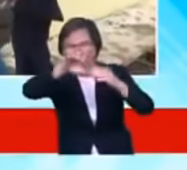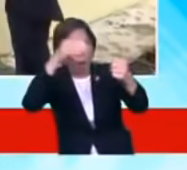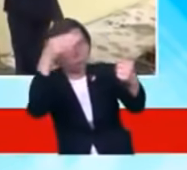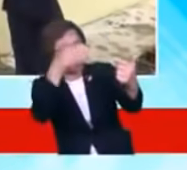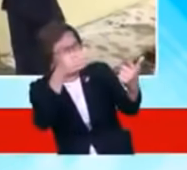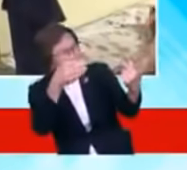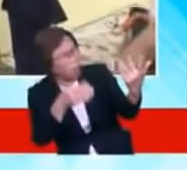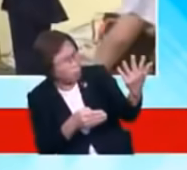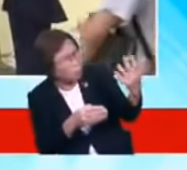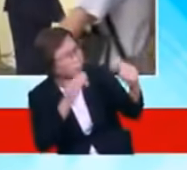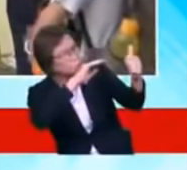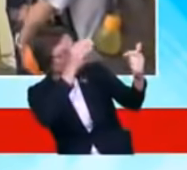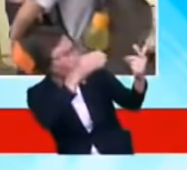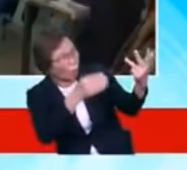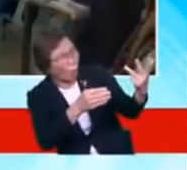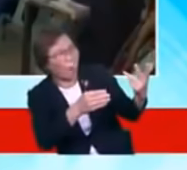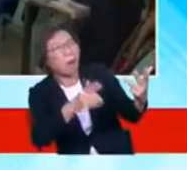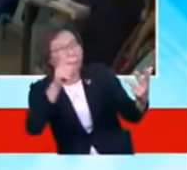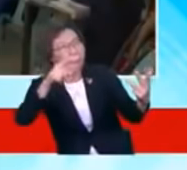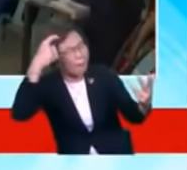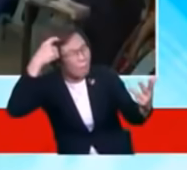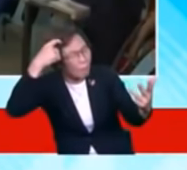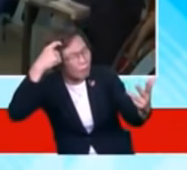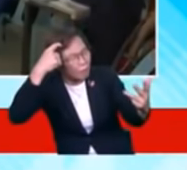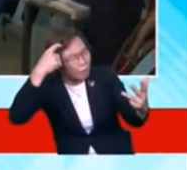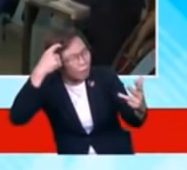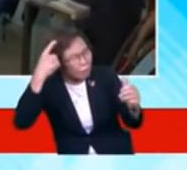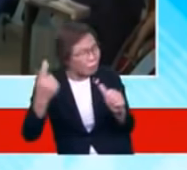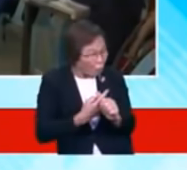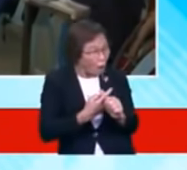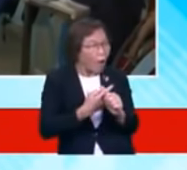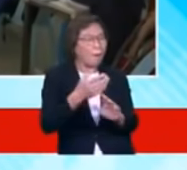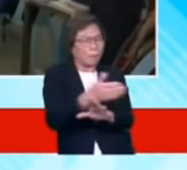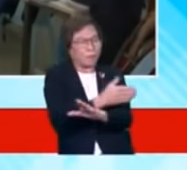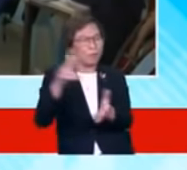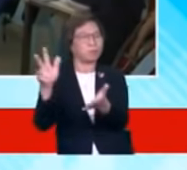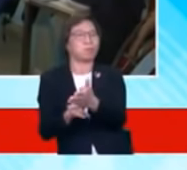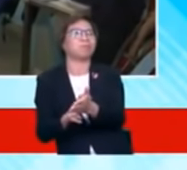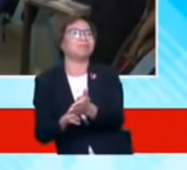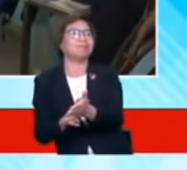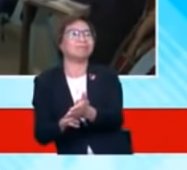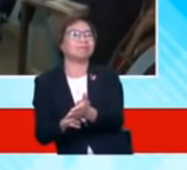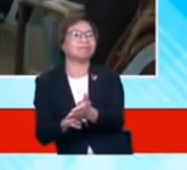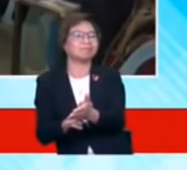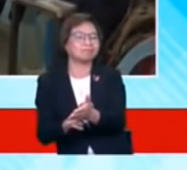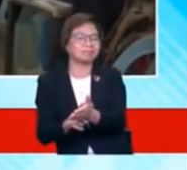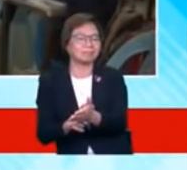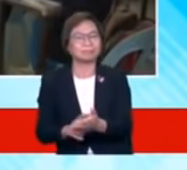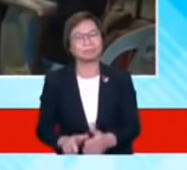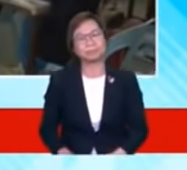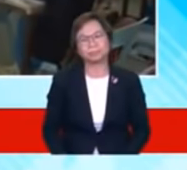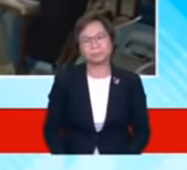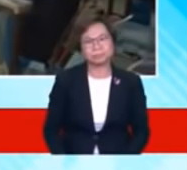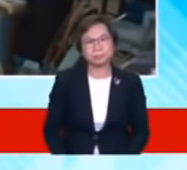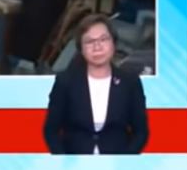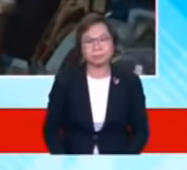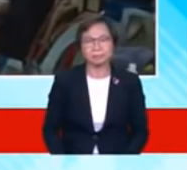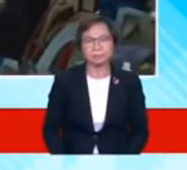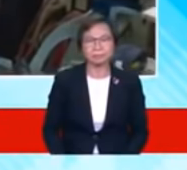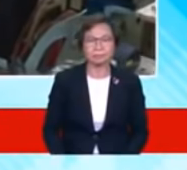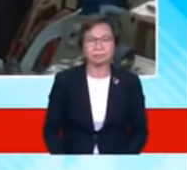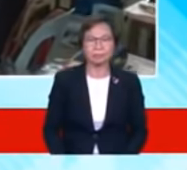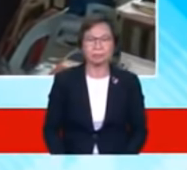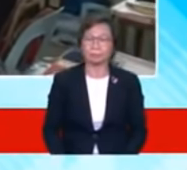yang perlu diambil kira sebelum sebarang keputusan itu dibuat dalam